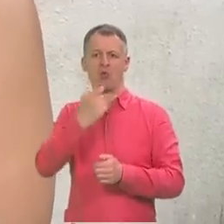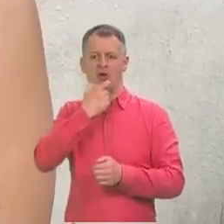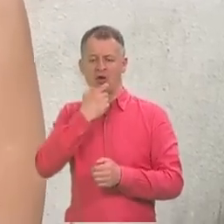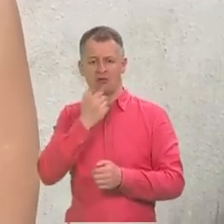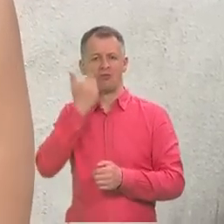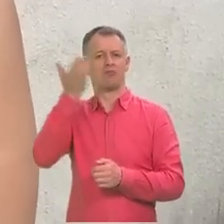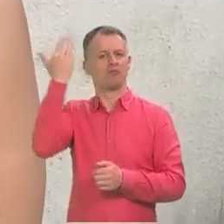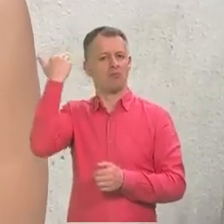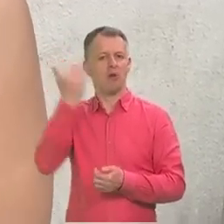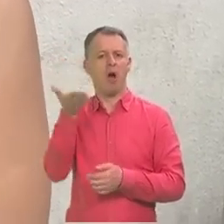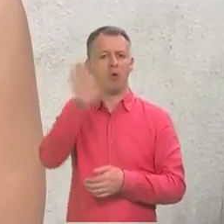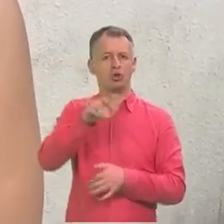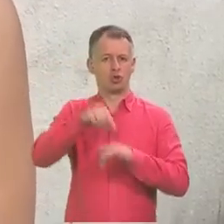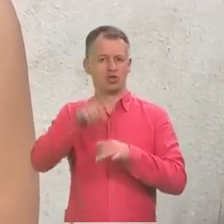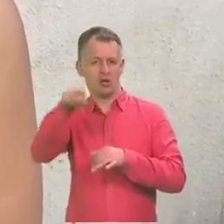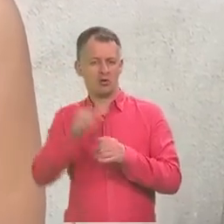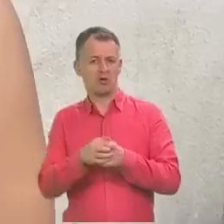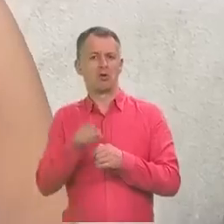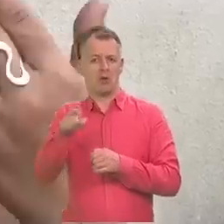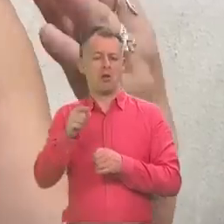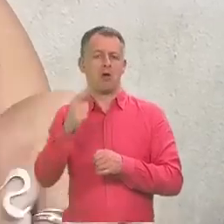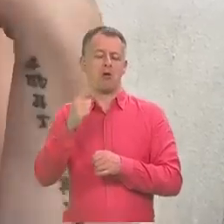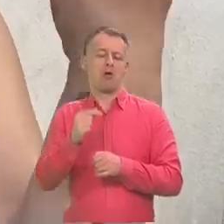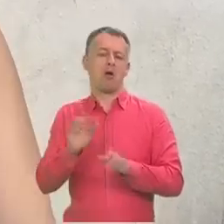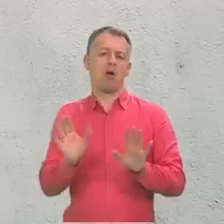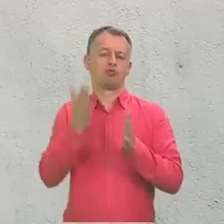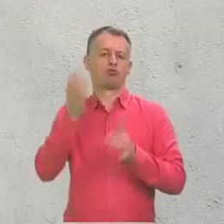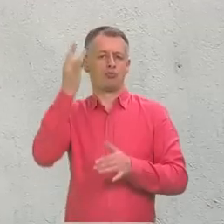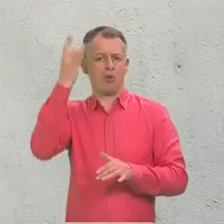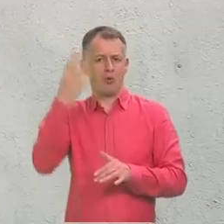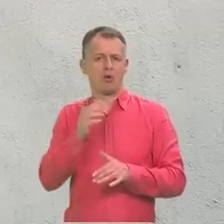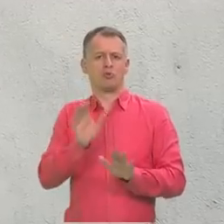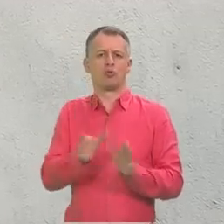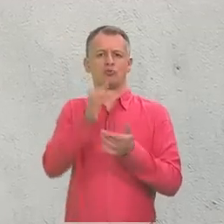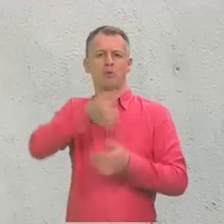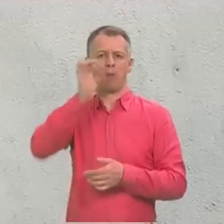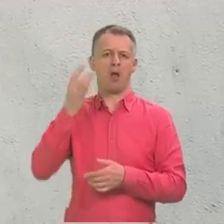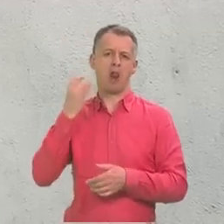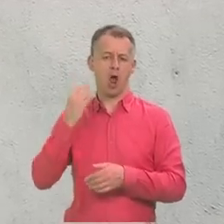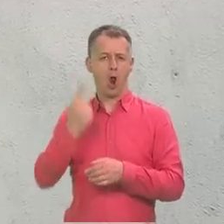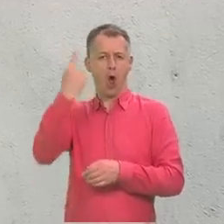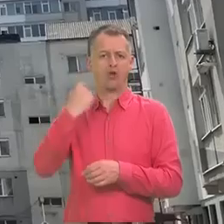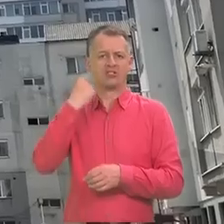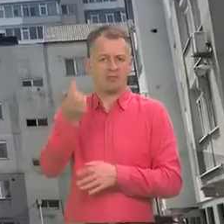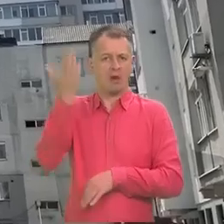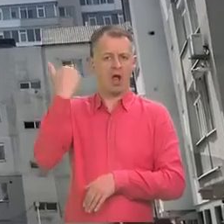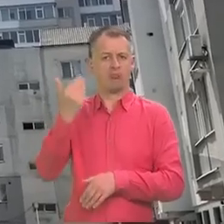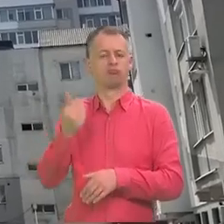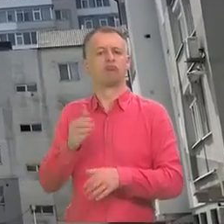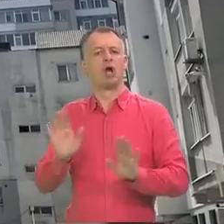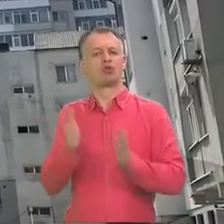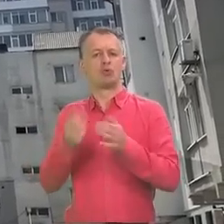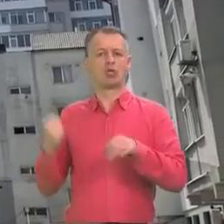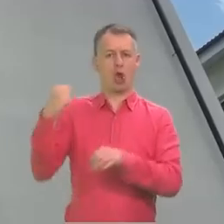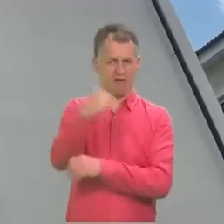lui. De când a murit soția lui, era tot razna. Am început să bea acum o săptămână. Am început să dea în ea, a plecat,